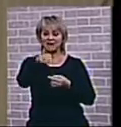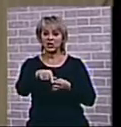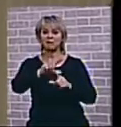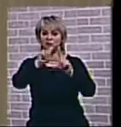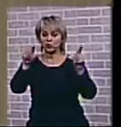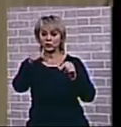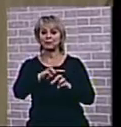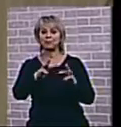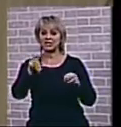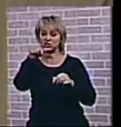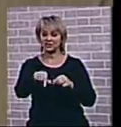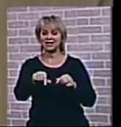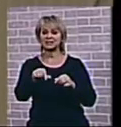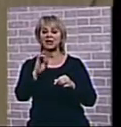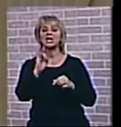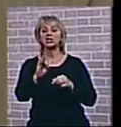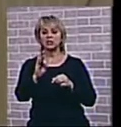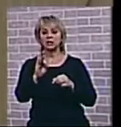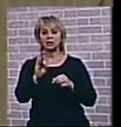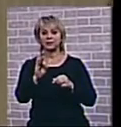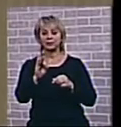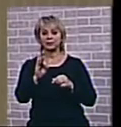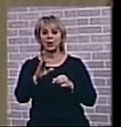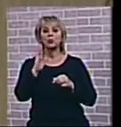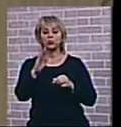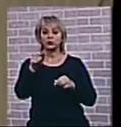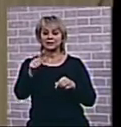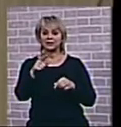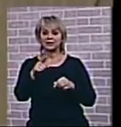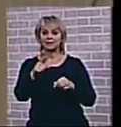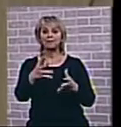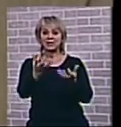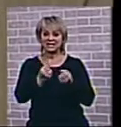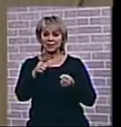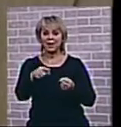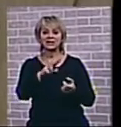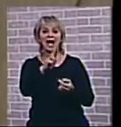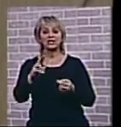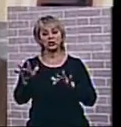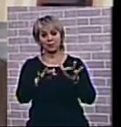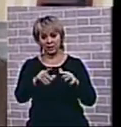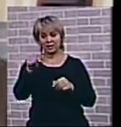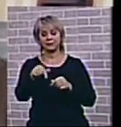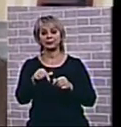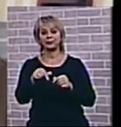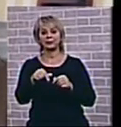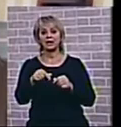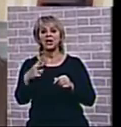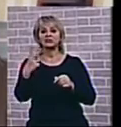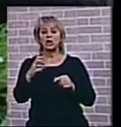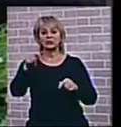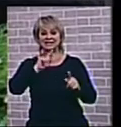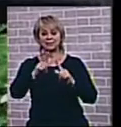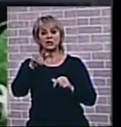в фонд, в министерство, и будем, так сказать, принимаются какие-то меры. Второй